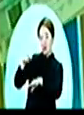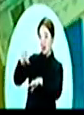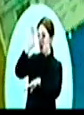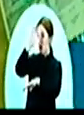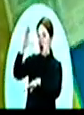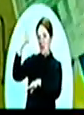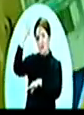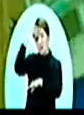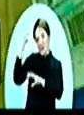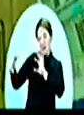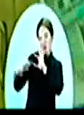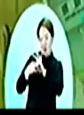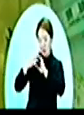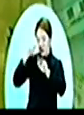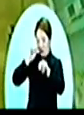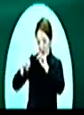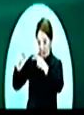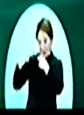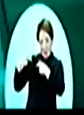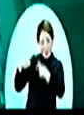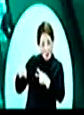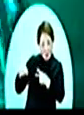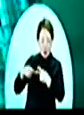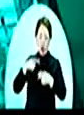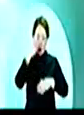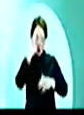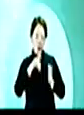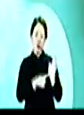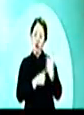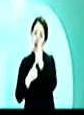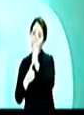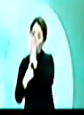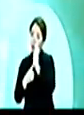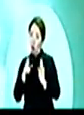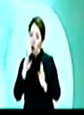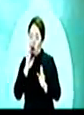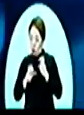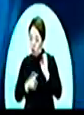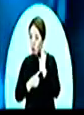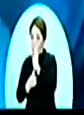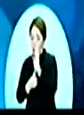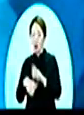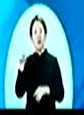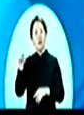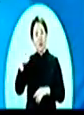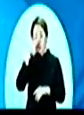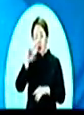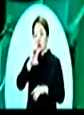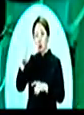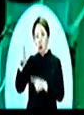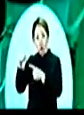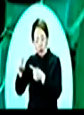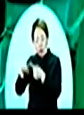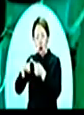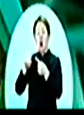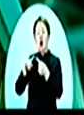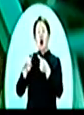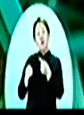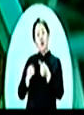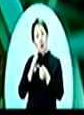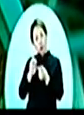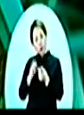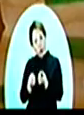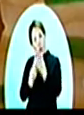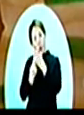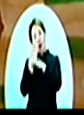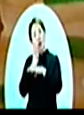байгууллагын хянан магадлагаанд дотоодын хүнсний үйлдвэрүүдийг хамруулж, тус улсад сүү бүтээгдэхүүн, улаан буудайн гурил